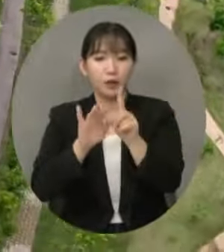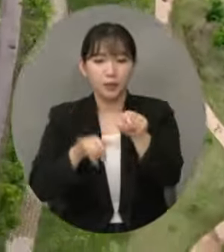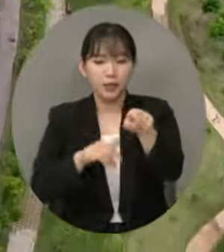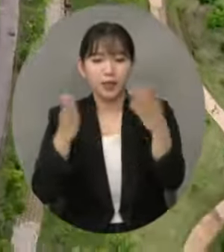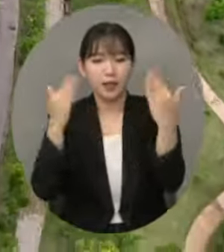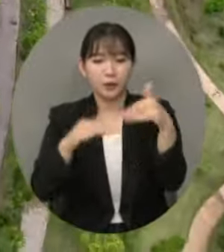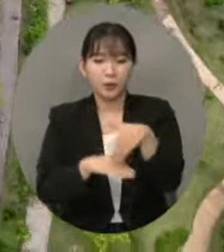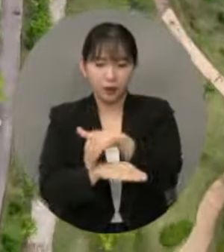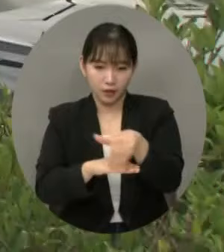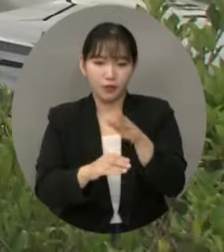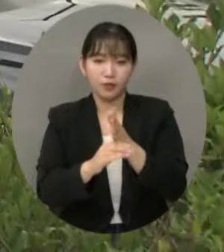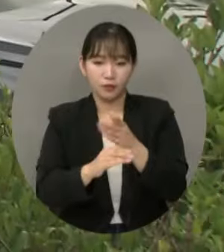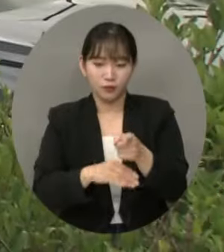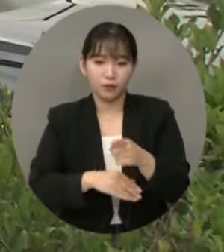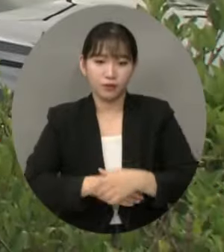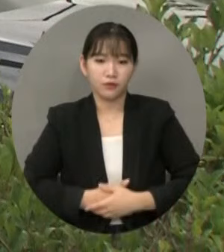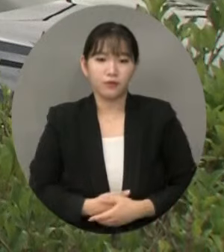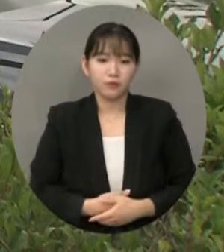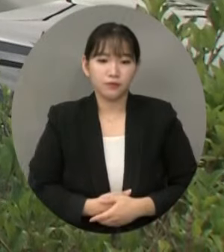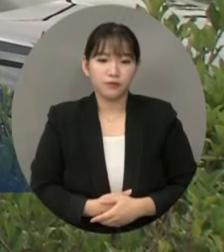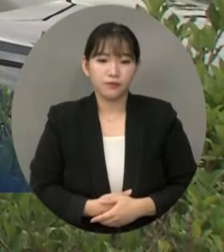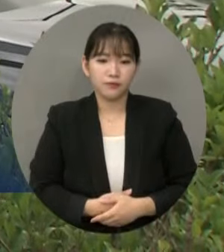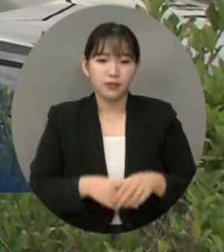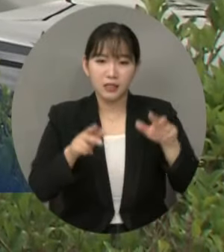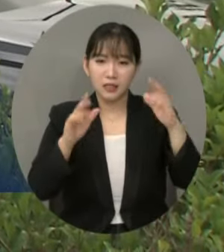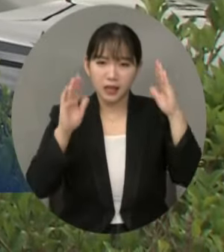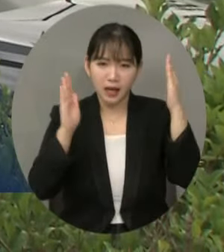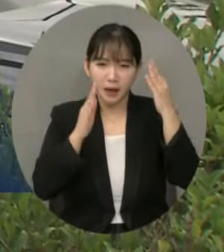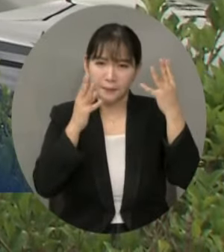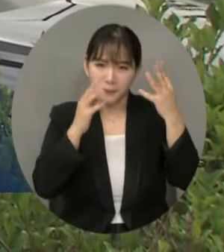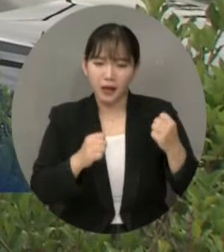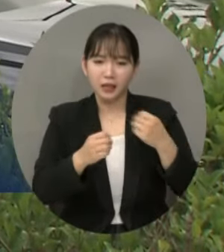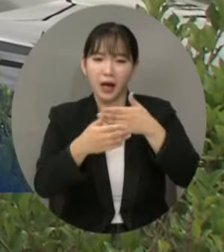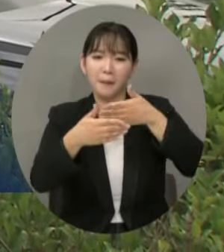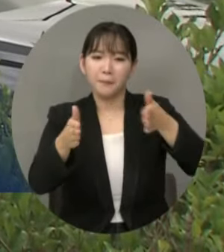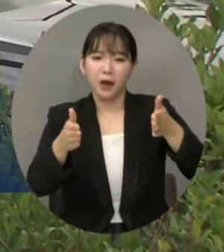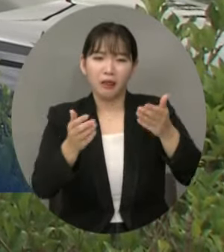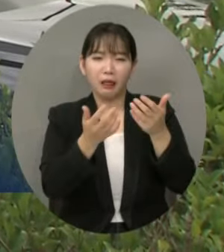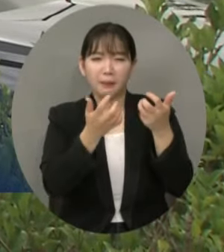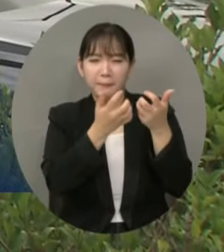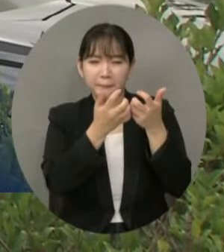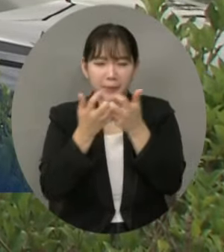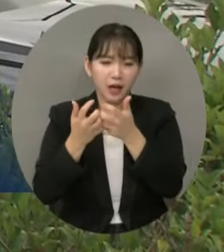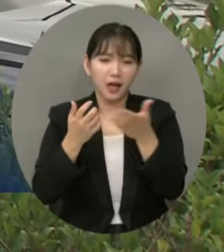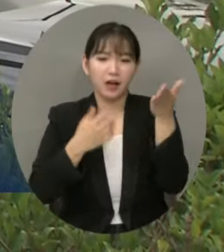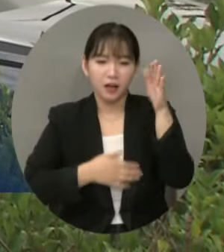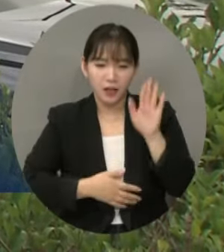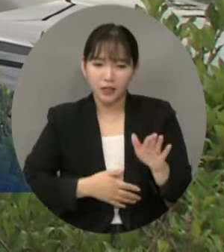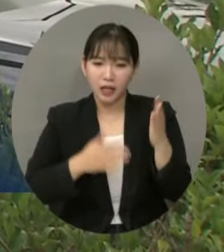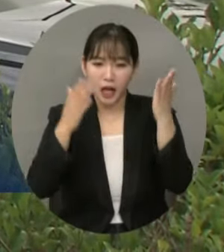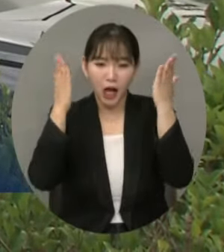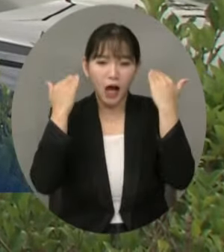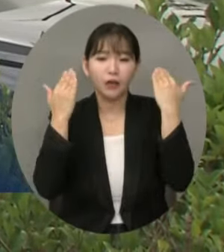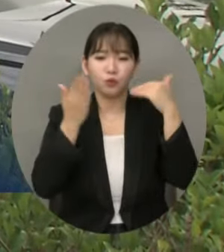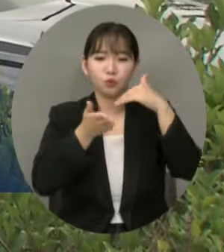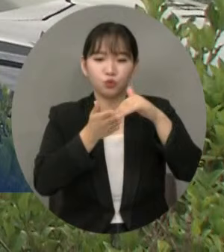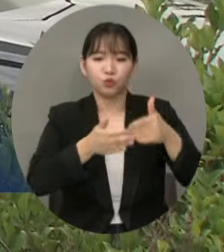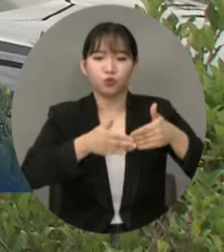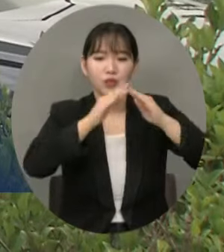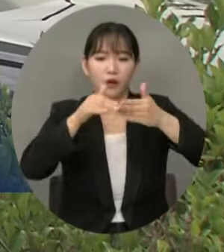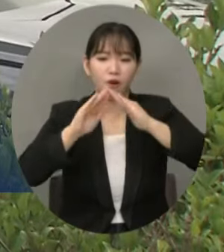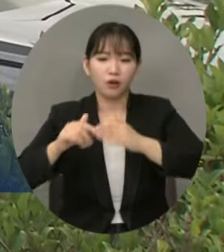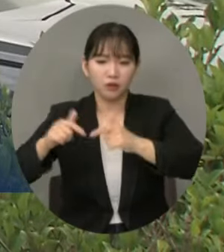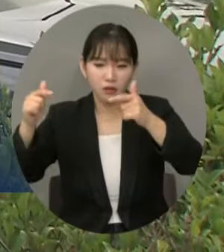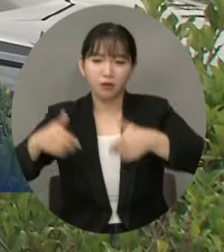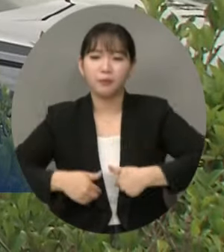학교에 다니는 겁니다. 네네. 아 지금 아이들이 많아서 교실이 콩나물 시루인데 이제 학교 수를